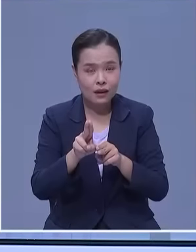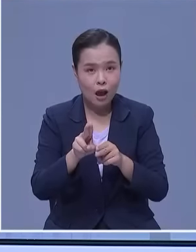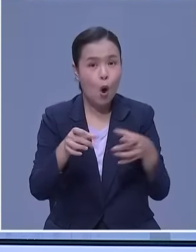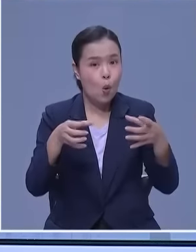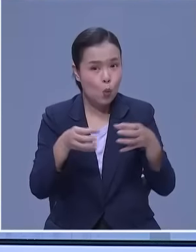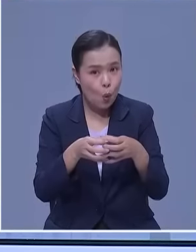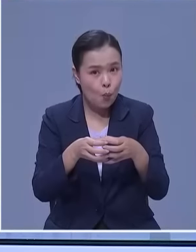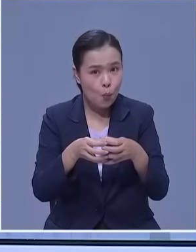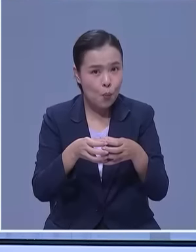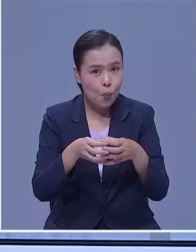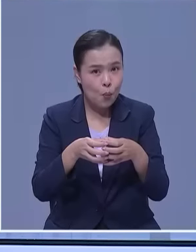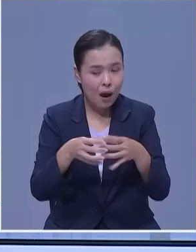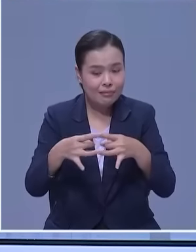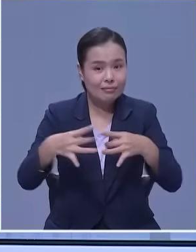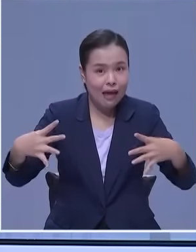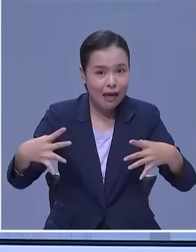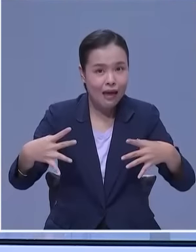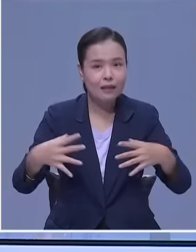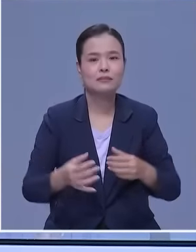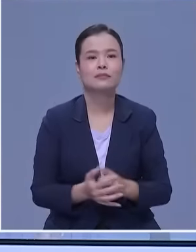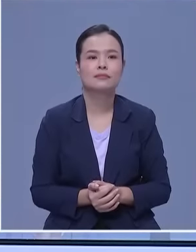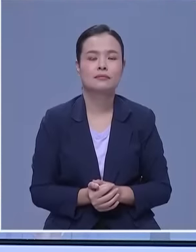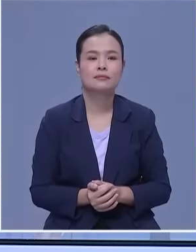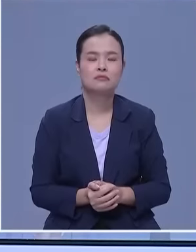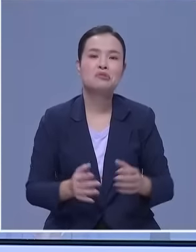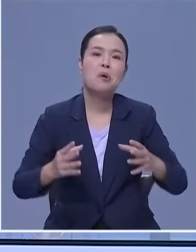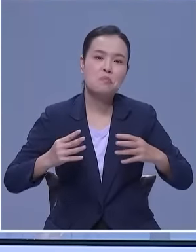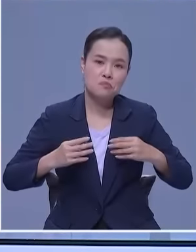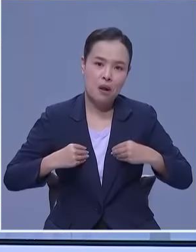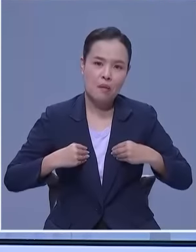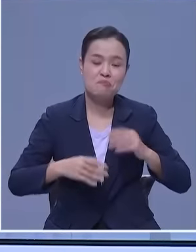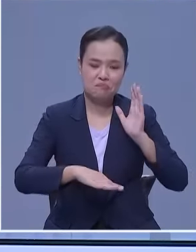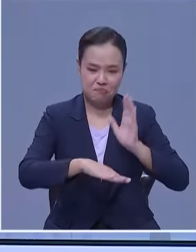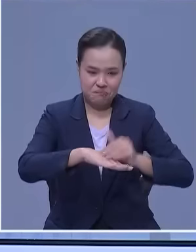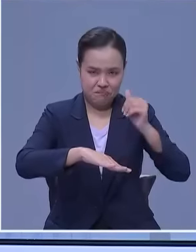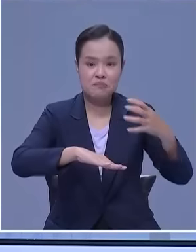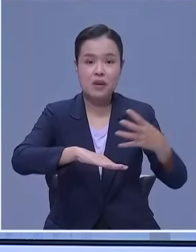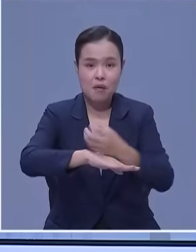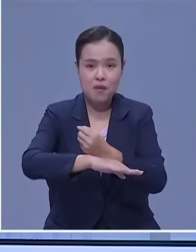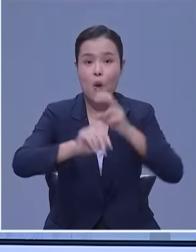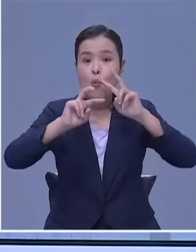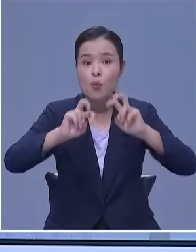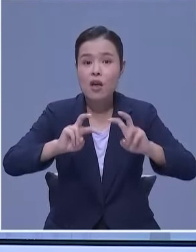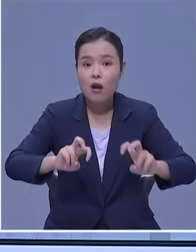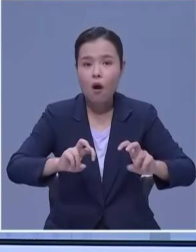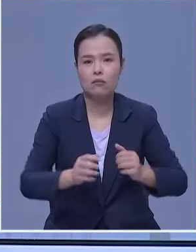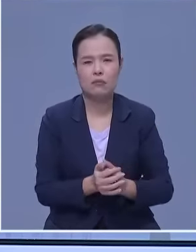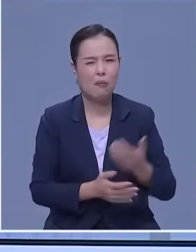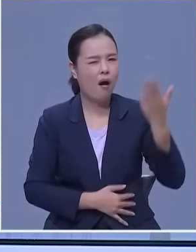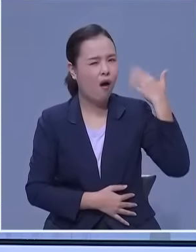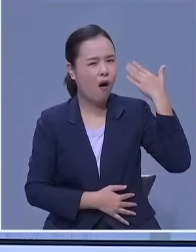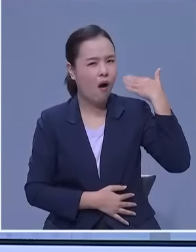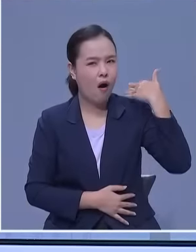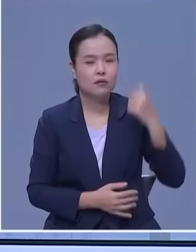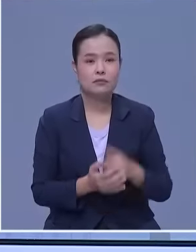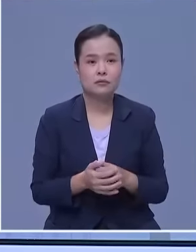ริงๆแล้วเนี่ยก็ต้องยอมรับคุณน้องท่านผู้ชมว่าคนที่เขามีความเชี่ยวชาญทางการเมืองวิเคราะห์กันมาตั้งแต่เนิ่นนานแล้วว ่